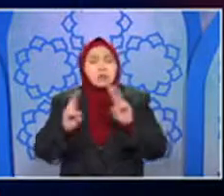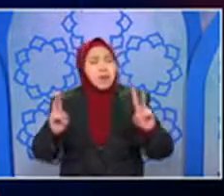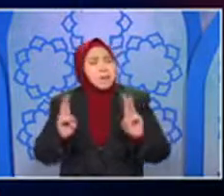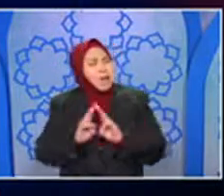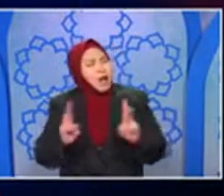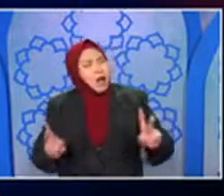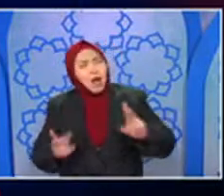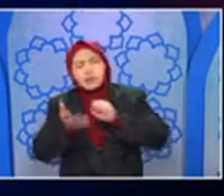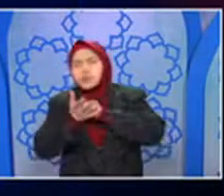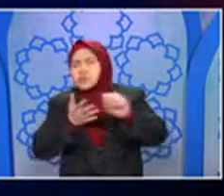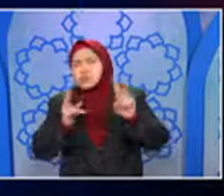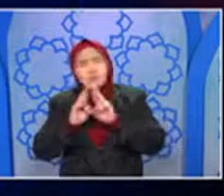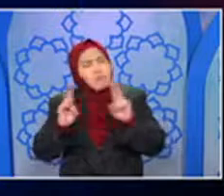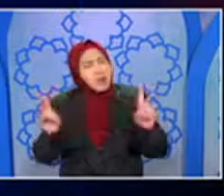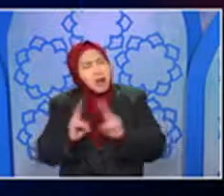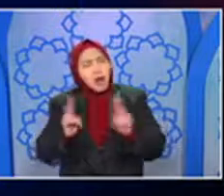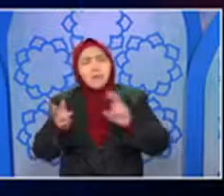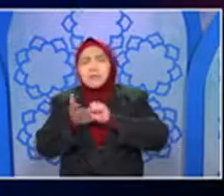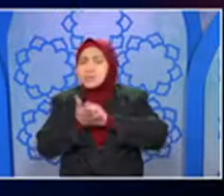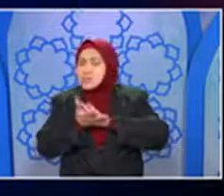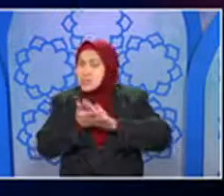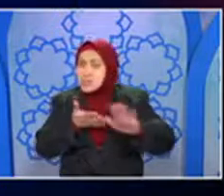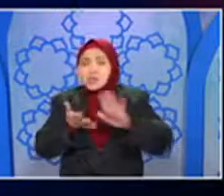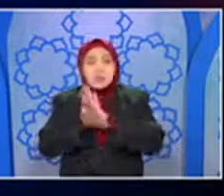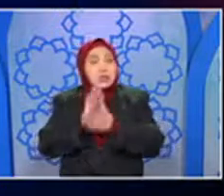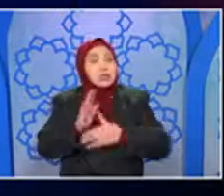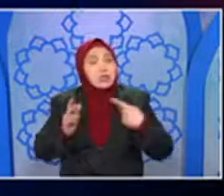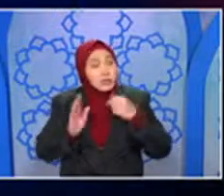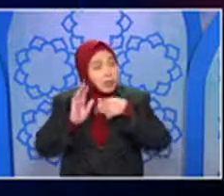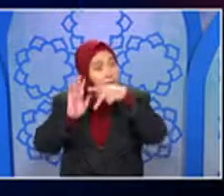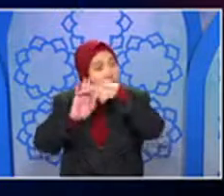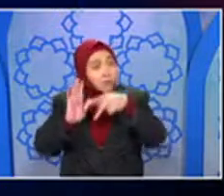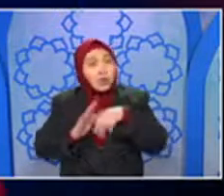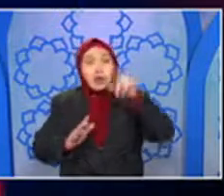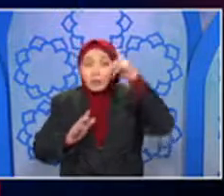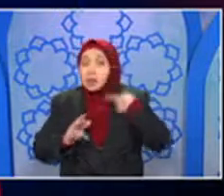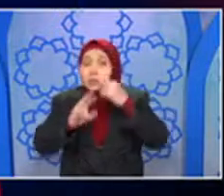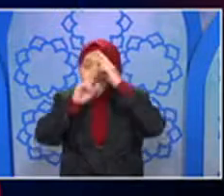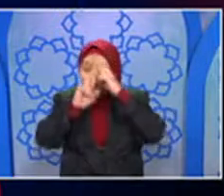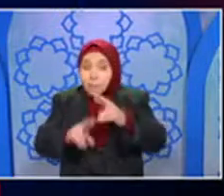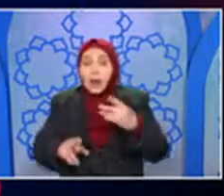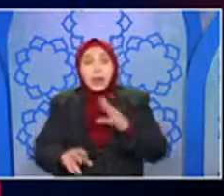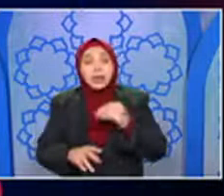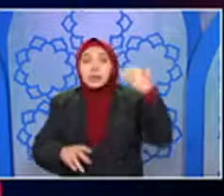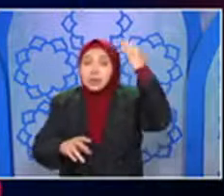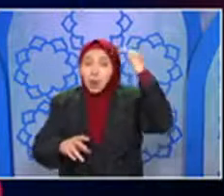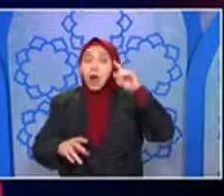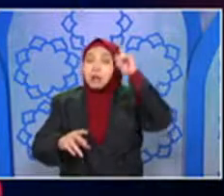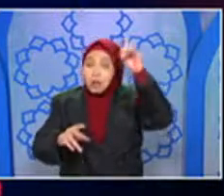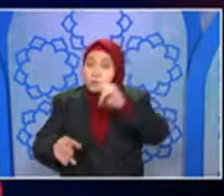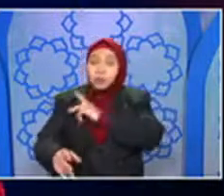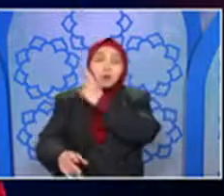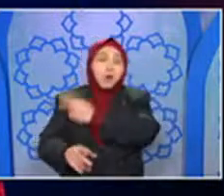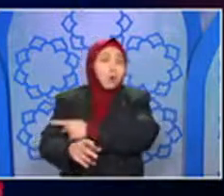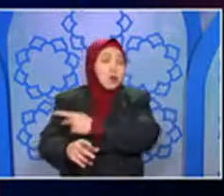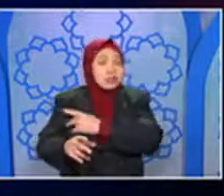Al-Quddus. Dan bila kita selalu belajar peraturan Allah, kita hormat dan tahu bahawa Allah ni penguasa Al-Aziz.